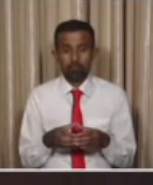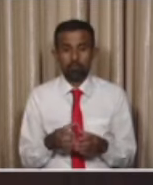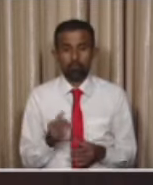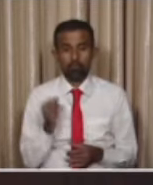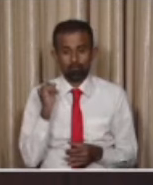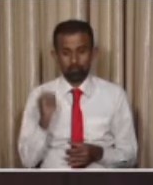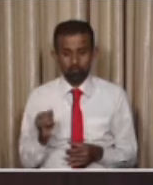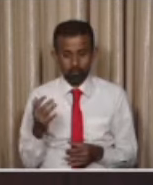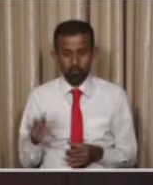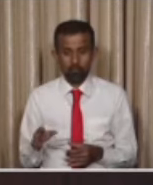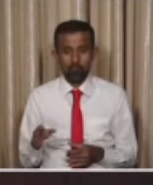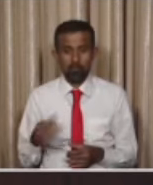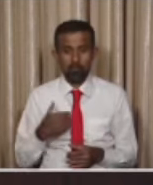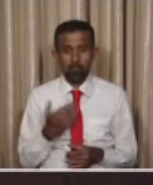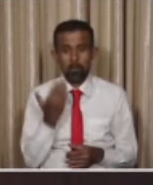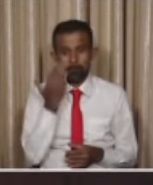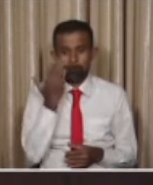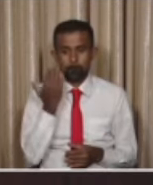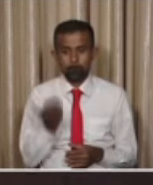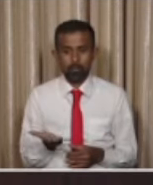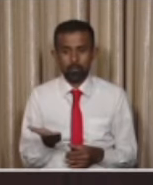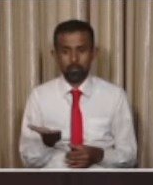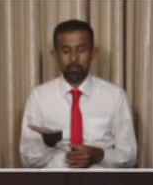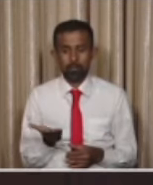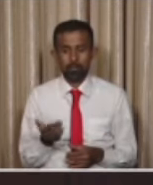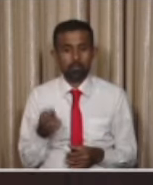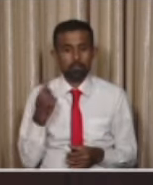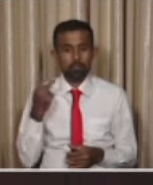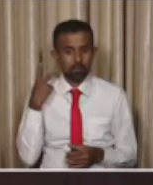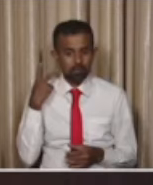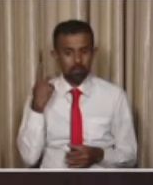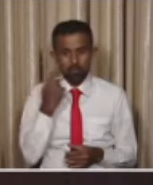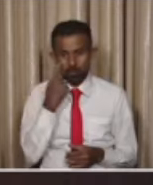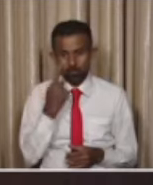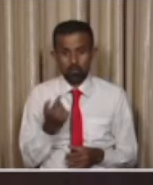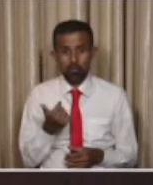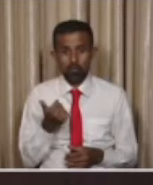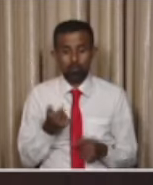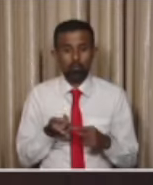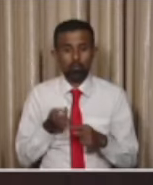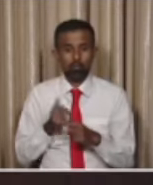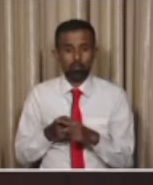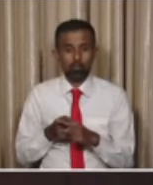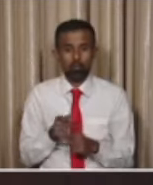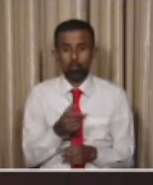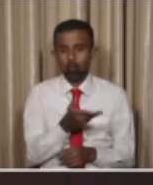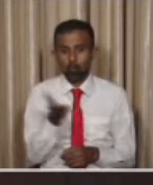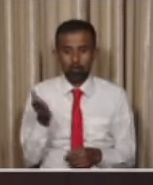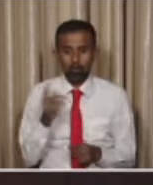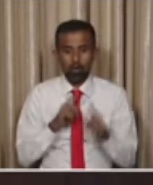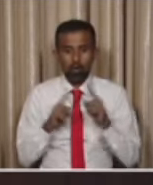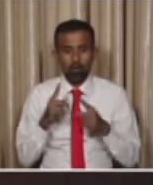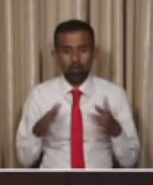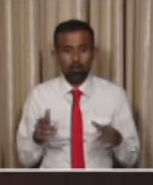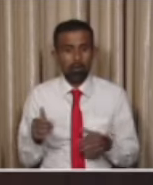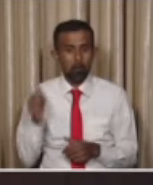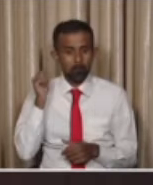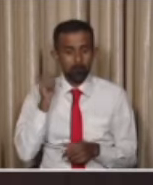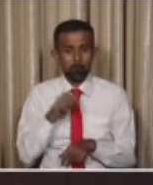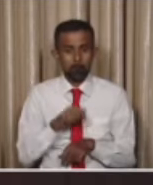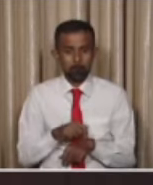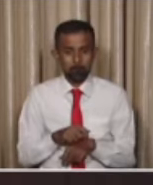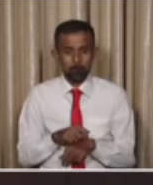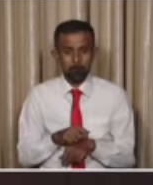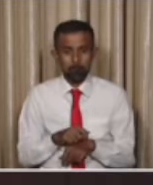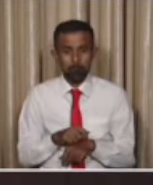bawat patila tino kini ketama api te pain tino. Tolong ader deng api iye perde dekabu, hondo makar netama merate ubutmal api ukum kata kerbu pahuge kal sima kala